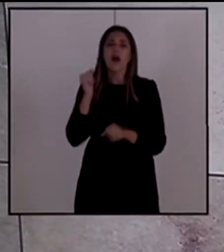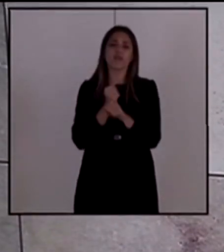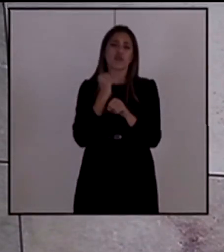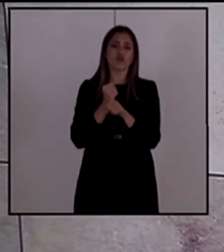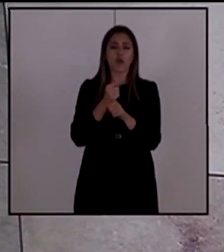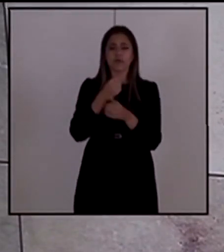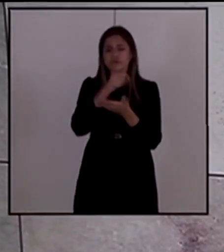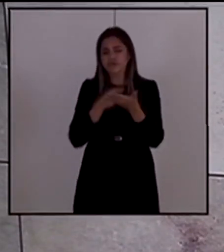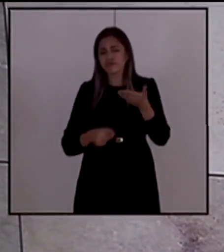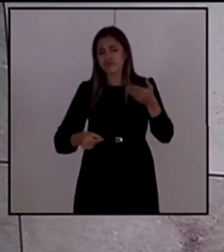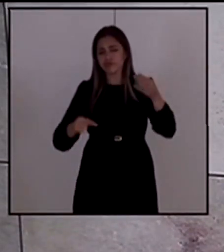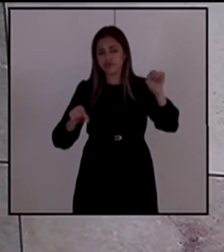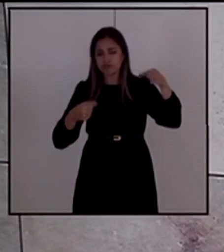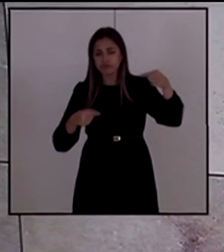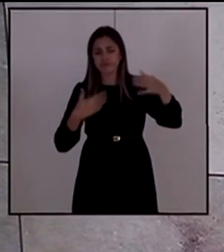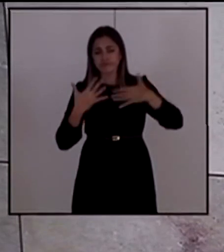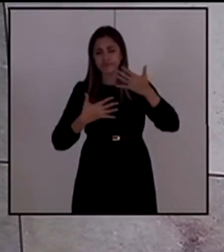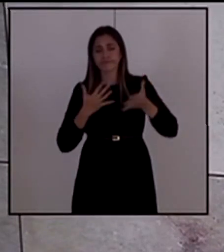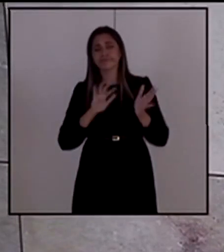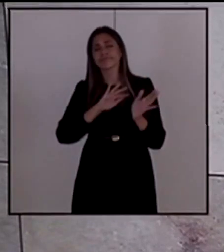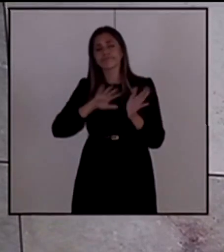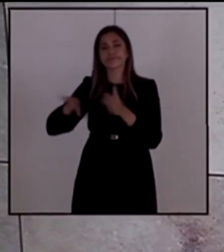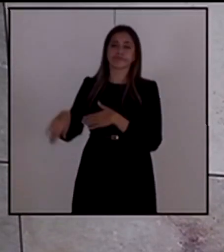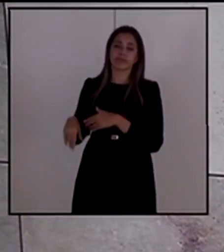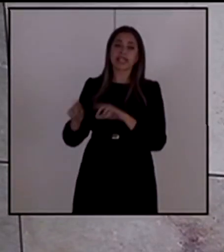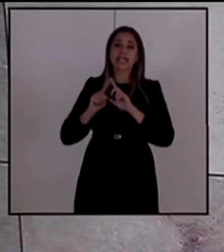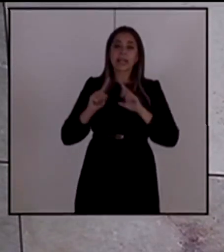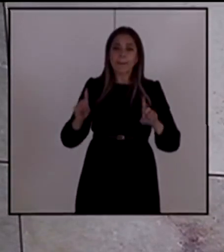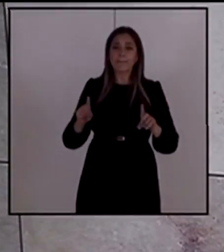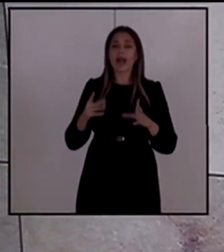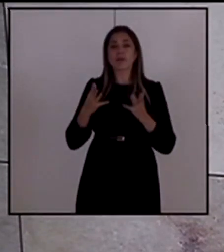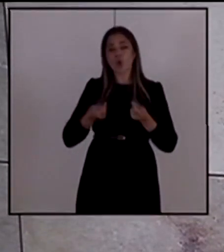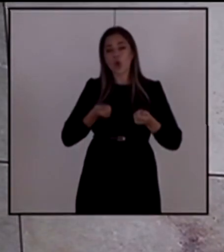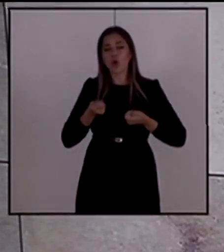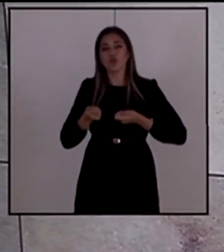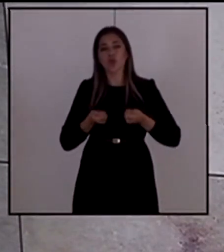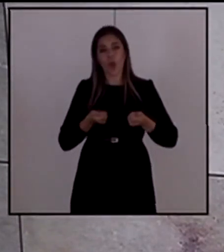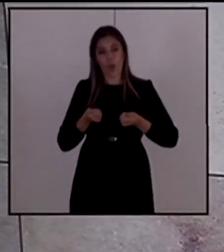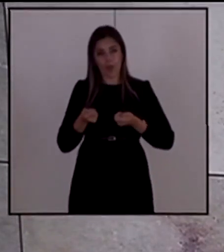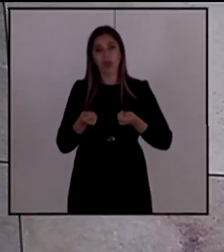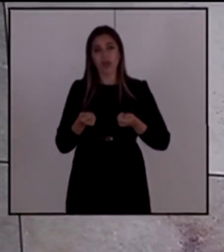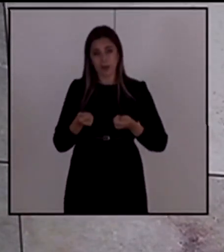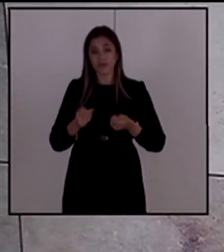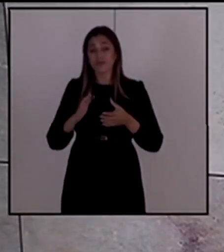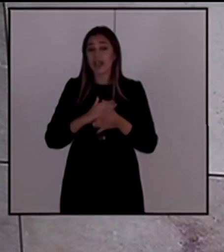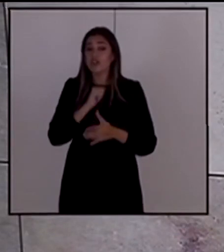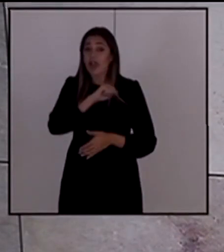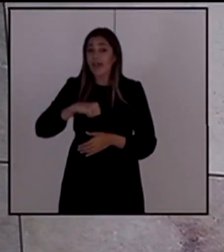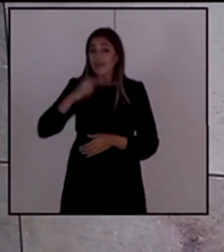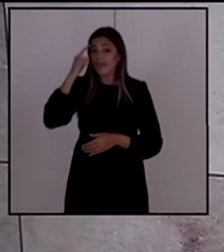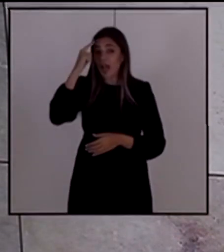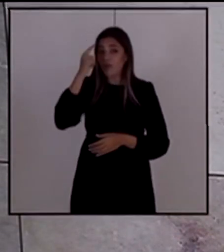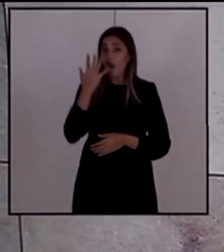pero daqsantiħurri importanti il-kontroll taħna għalli xnafu bizzejiet li jem uorganizzazzjoniet